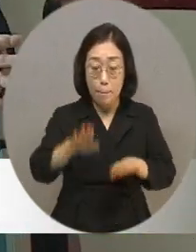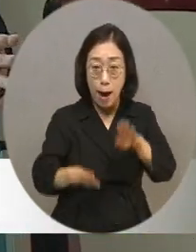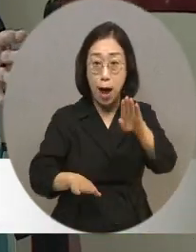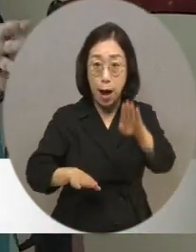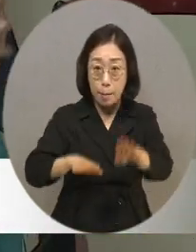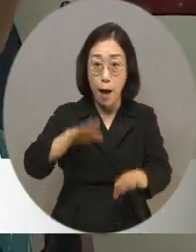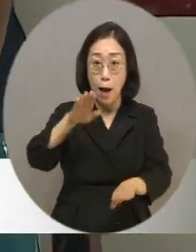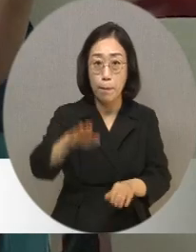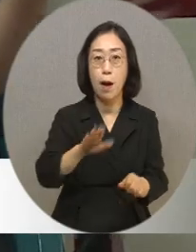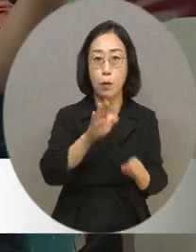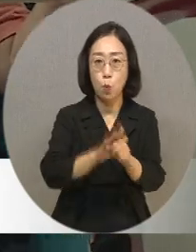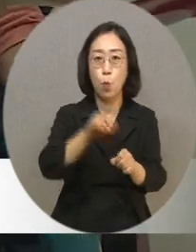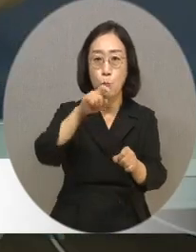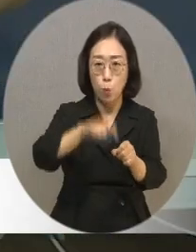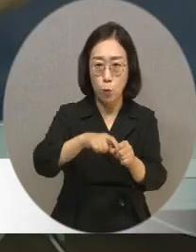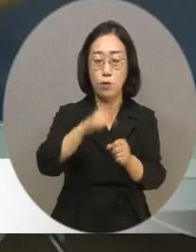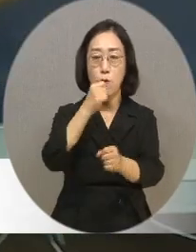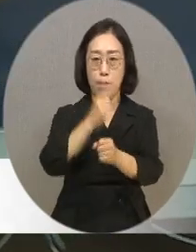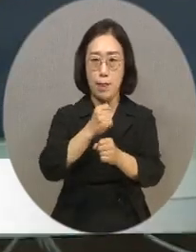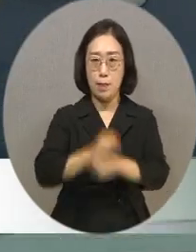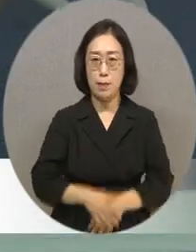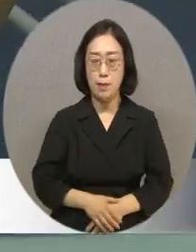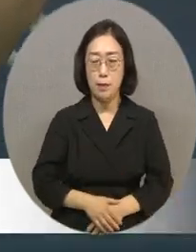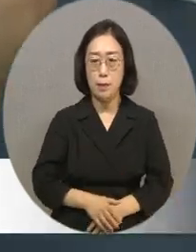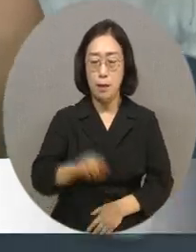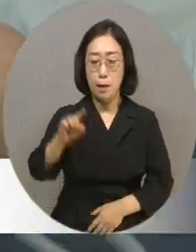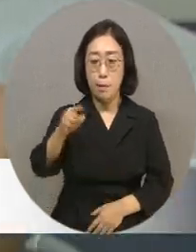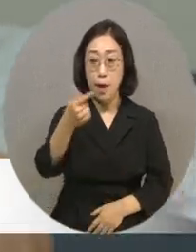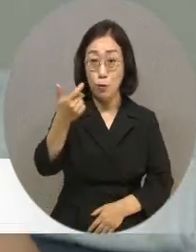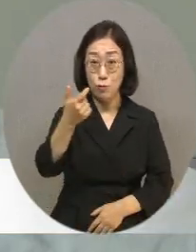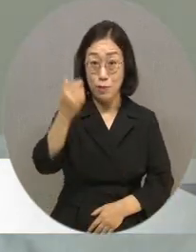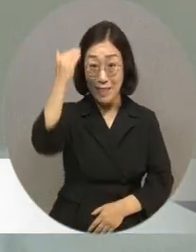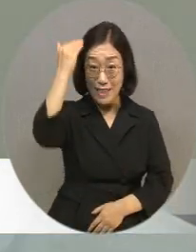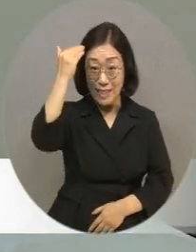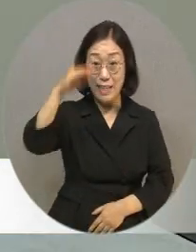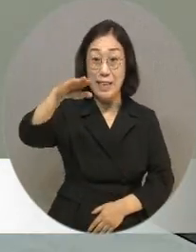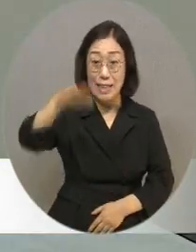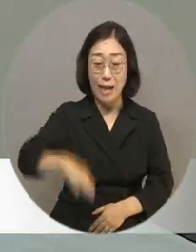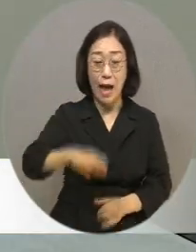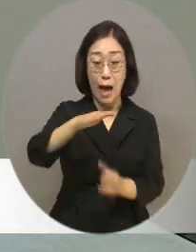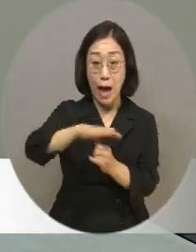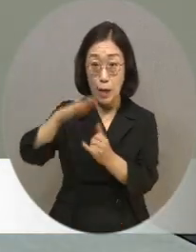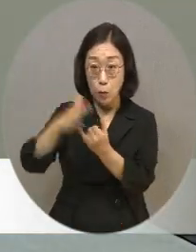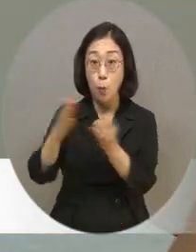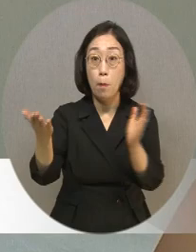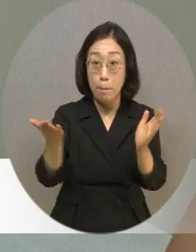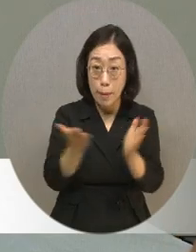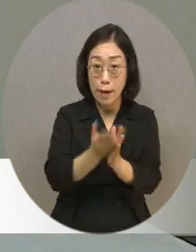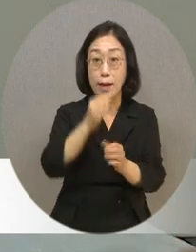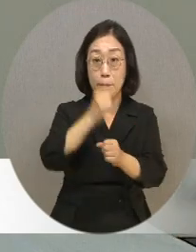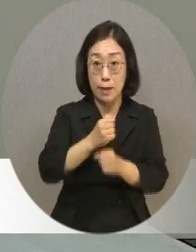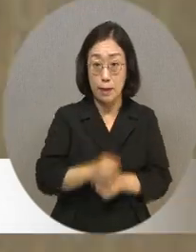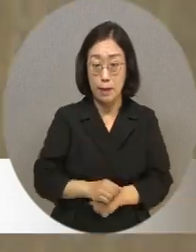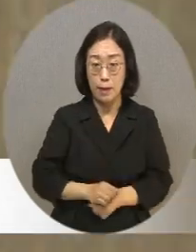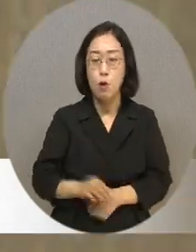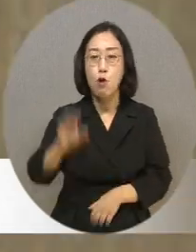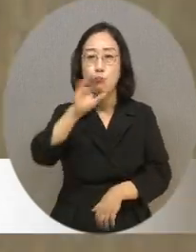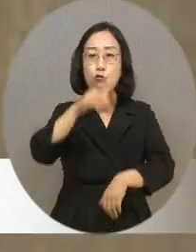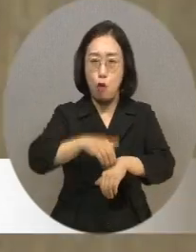있도록 개발됐습니다. 키 160cm 이하의 아동을 위해 설계된 보행훈련 전문